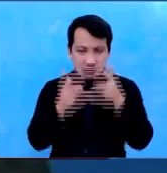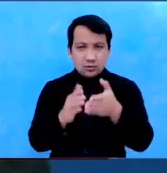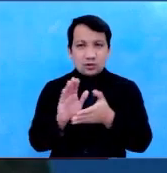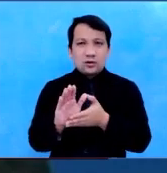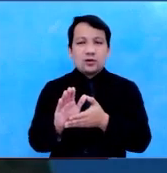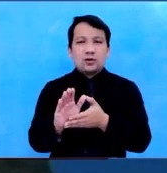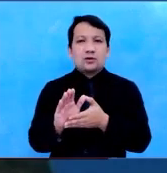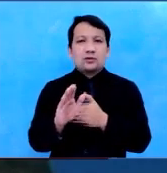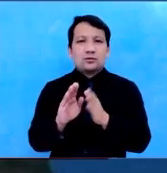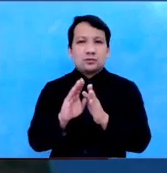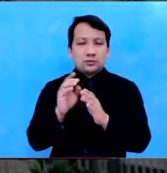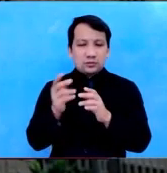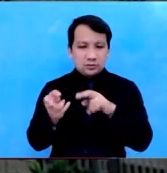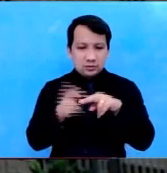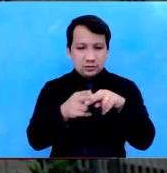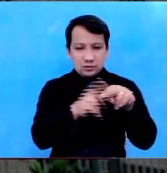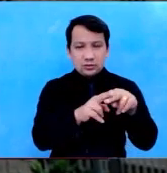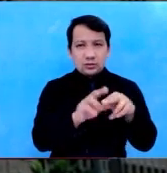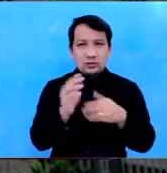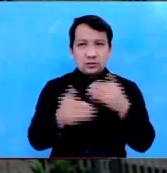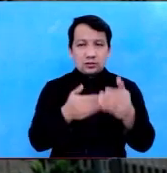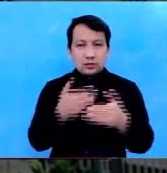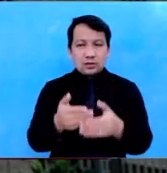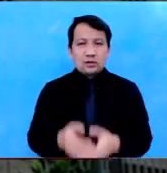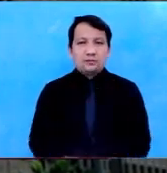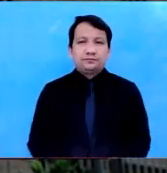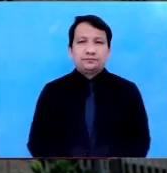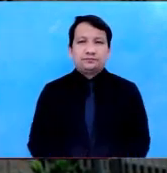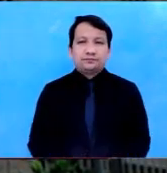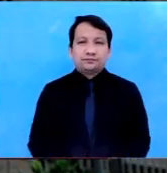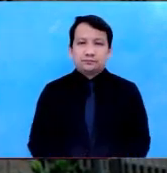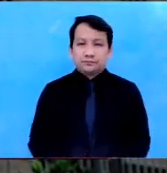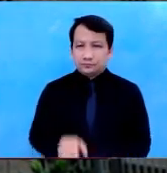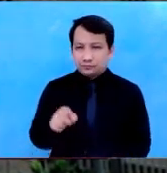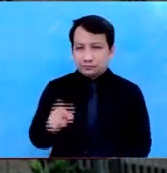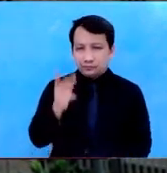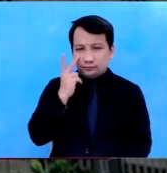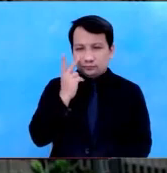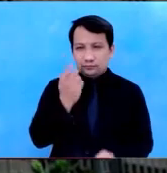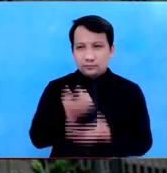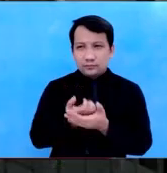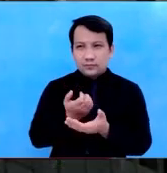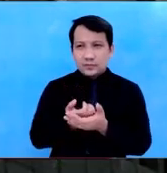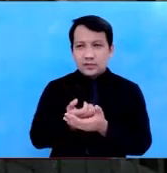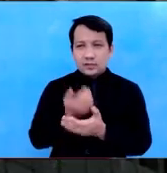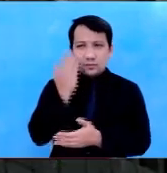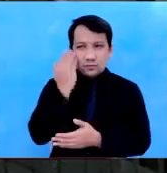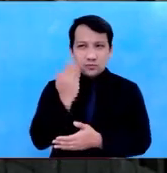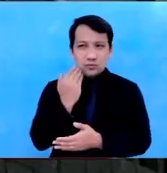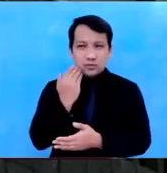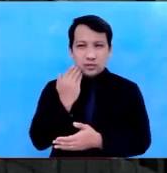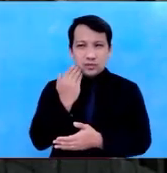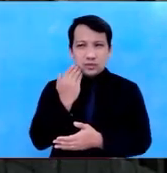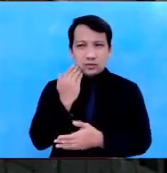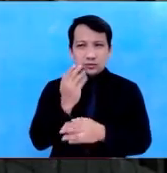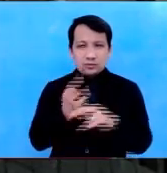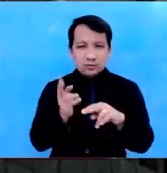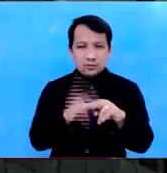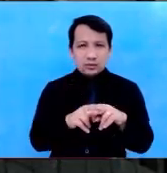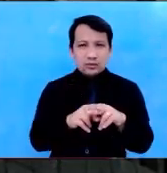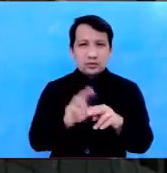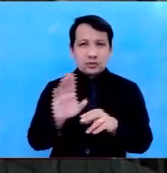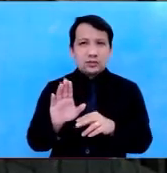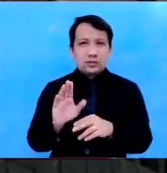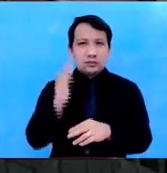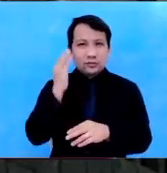inflationary impulses. Pero tingin ng ilang ekonomista, kulang ang interest rate hike ng Monetary Board.